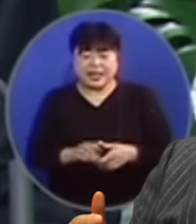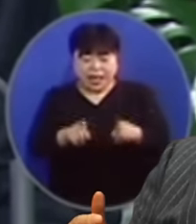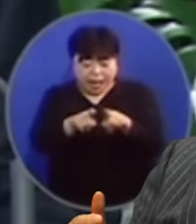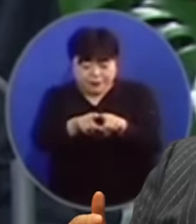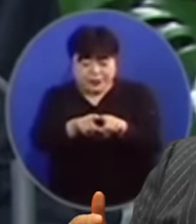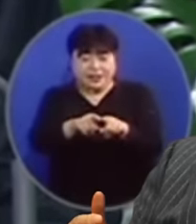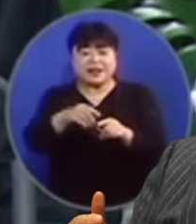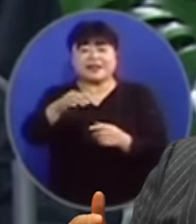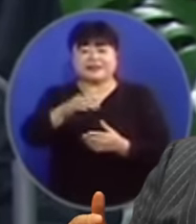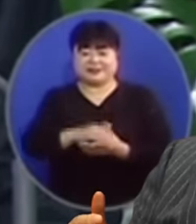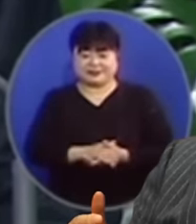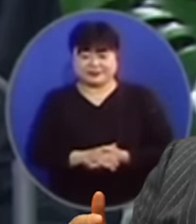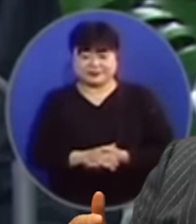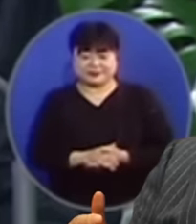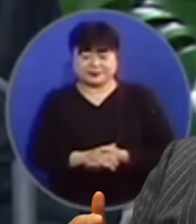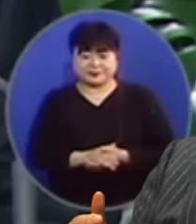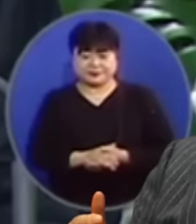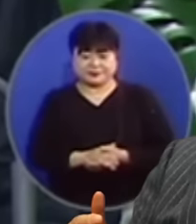가야 돼요.